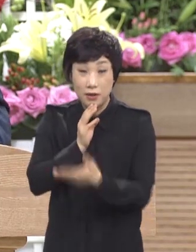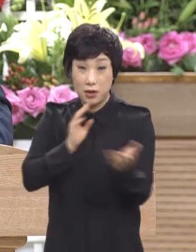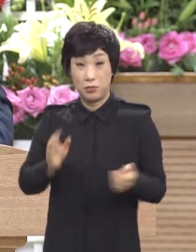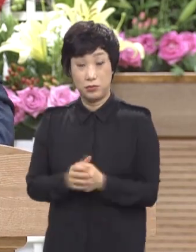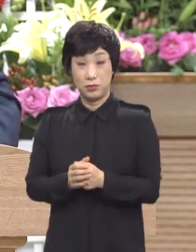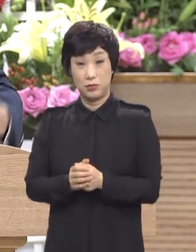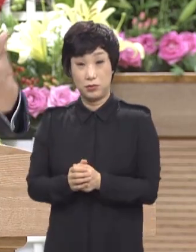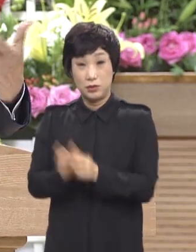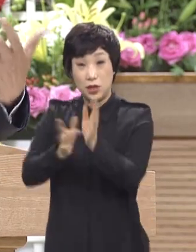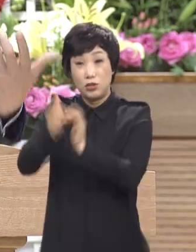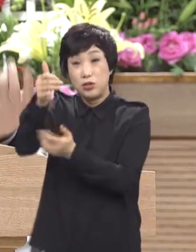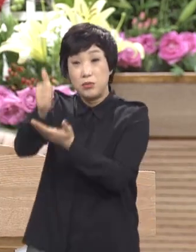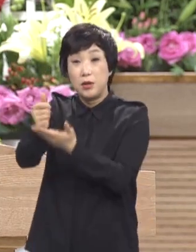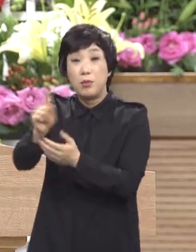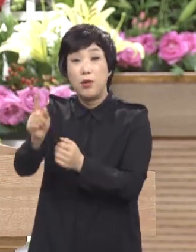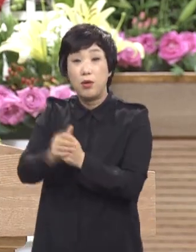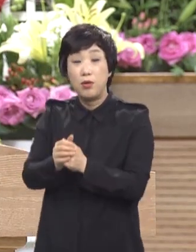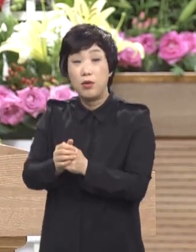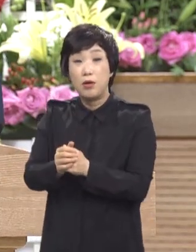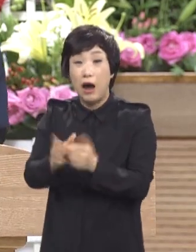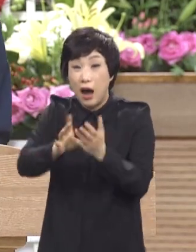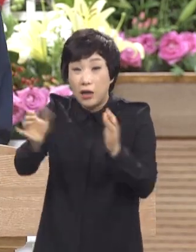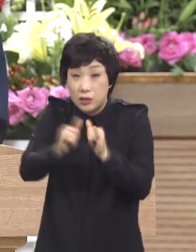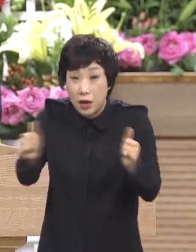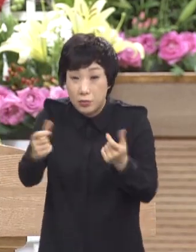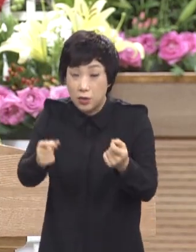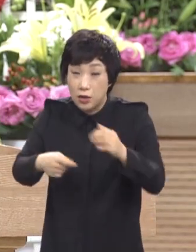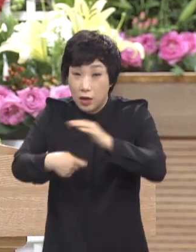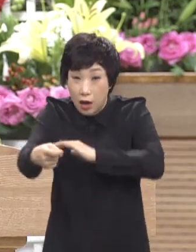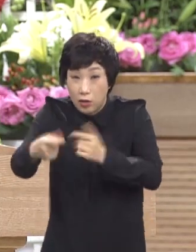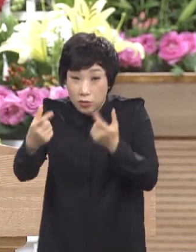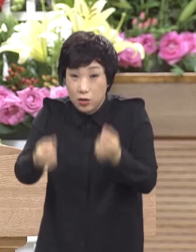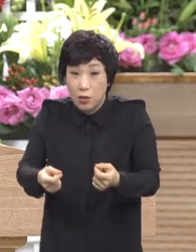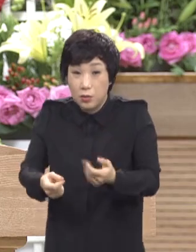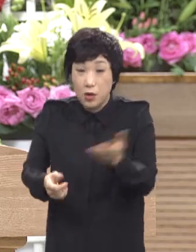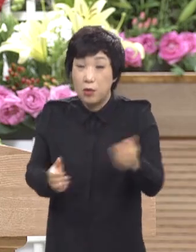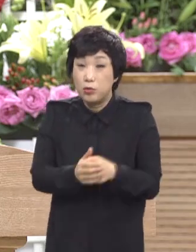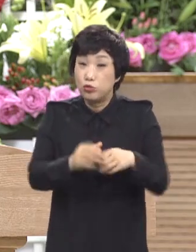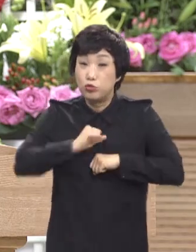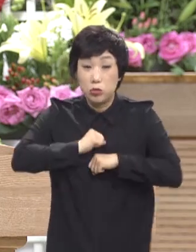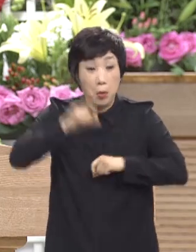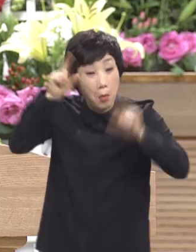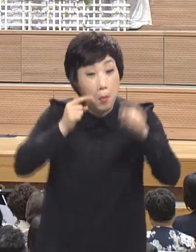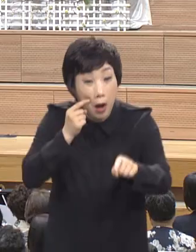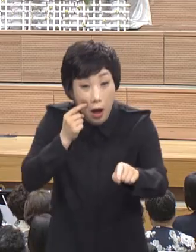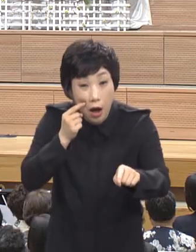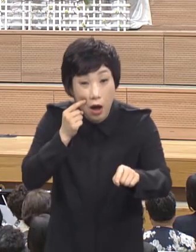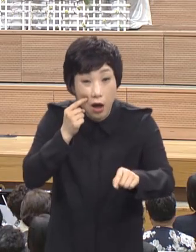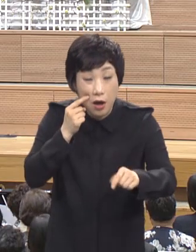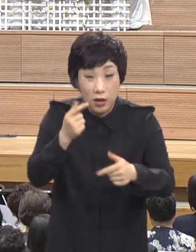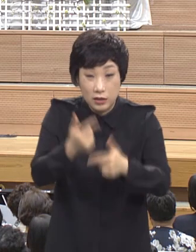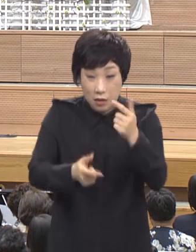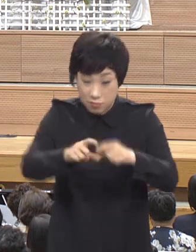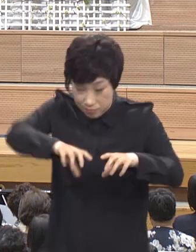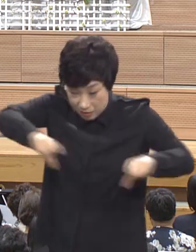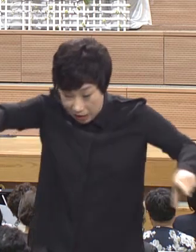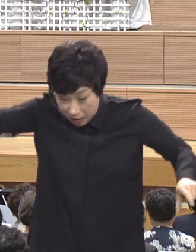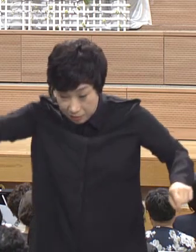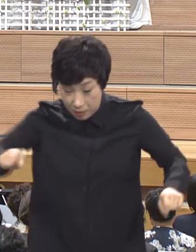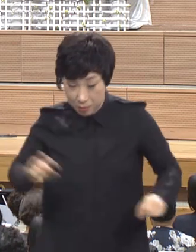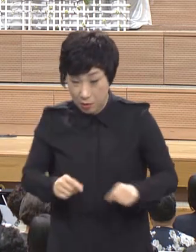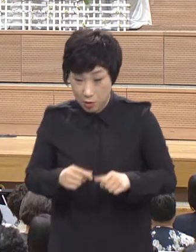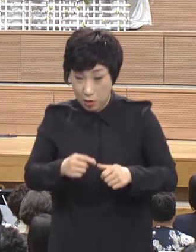행악자처럼 강도처럼 아주 방망이와 포승을 갖고 와서 이제